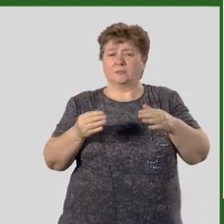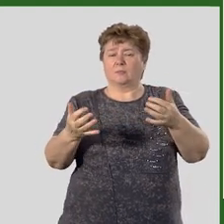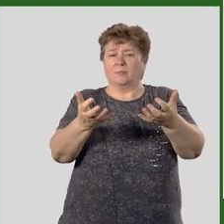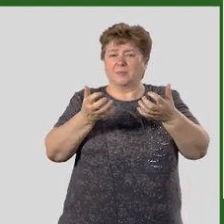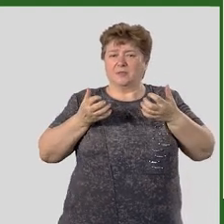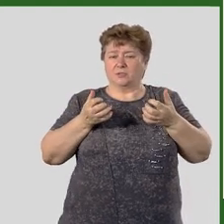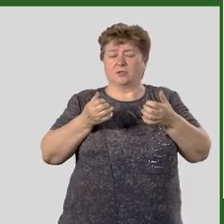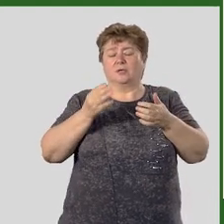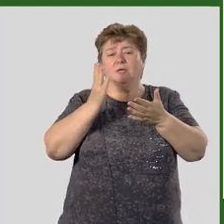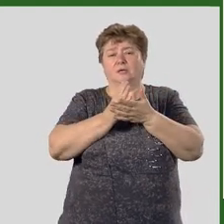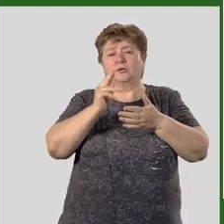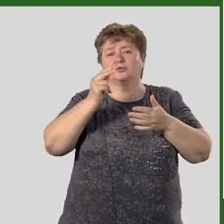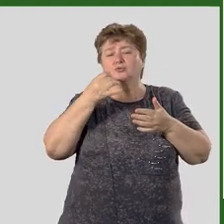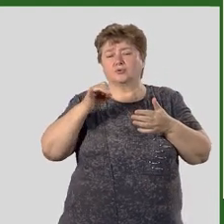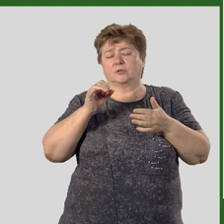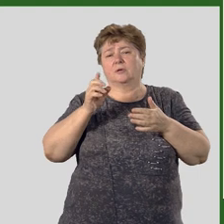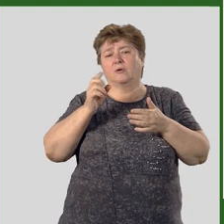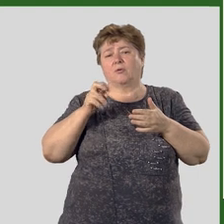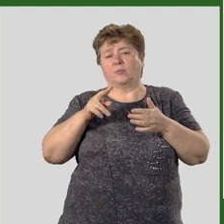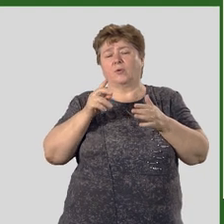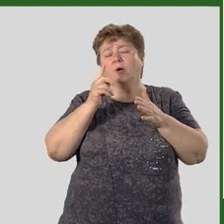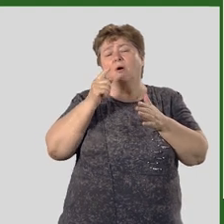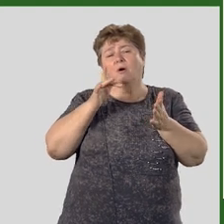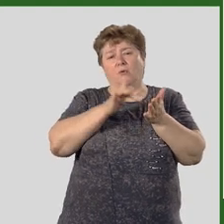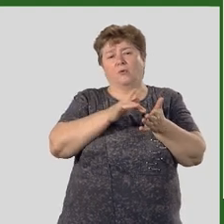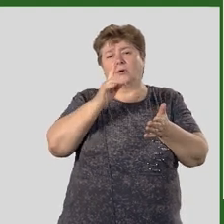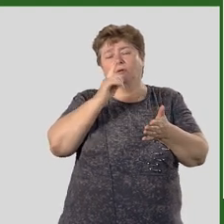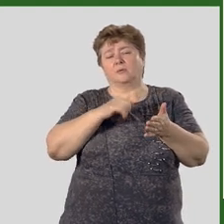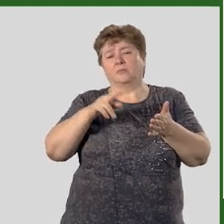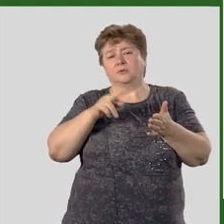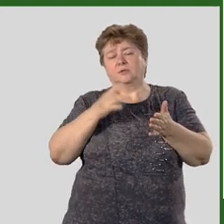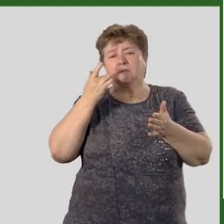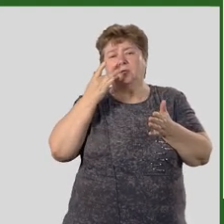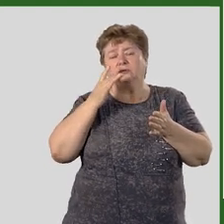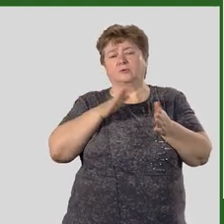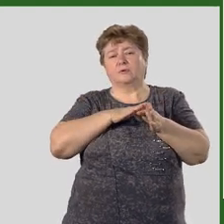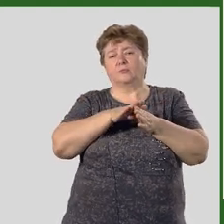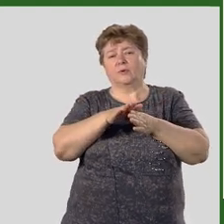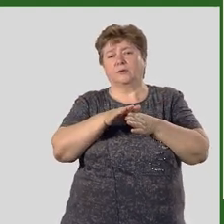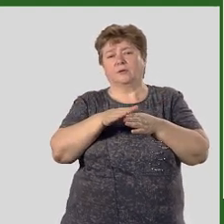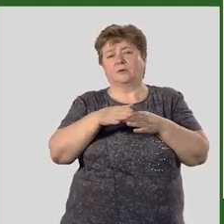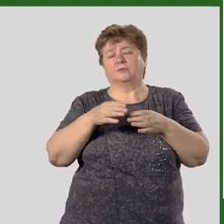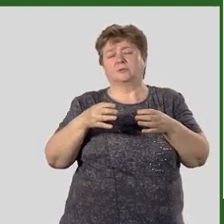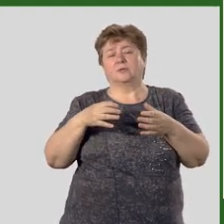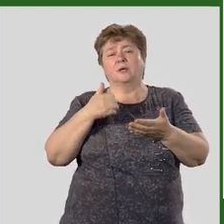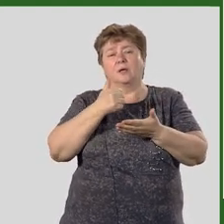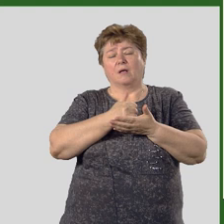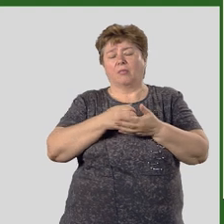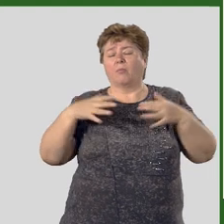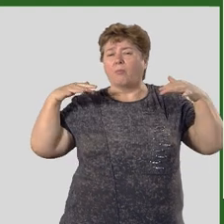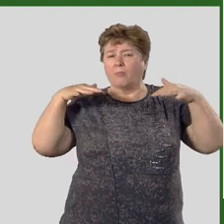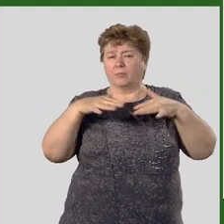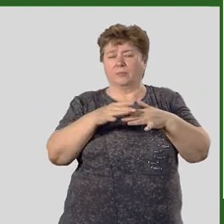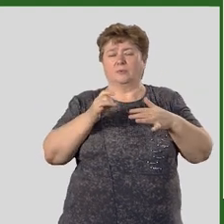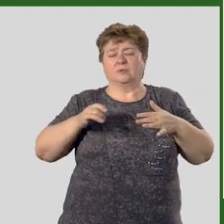мигрантов является Чуйская область и город Бишкек, в которые осуществляется основной приток